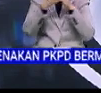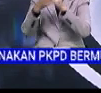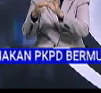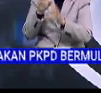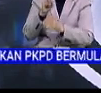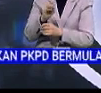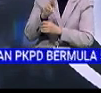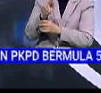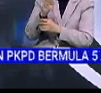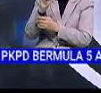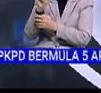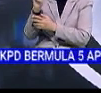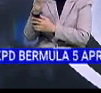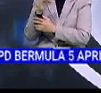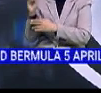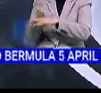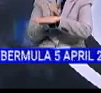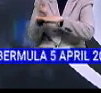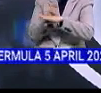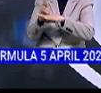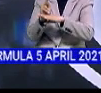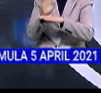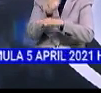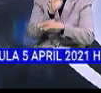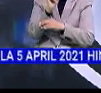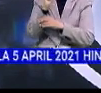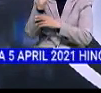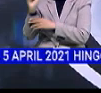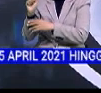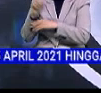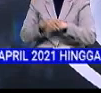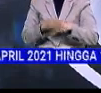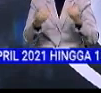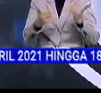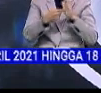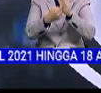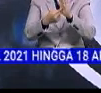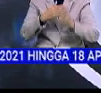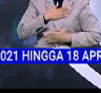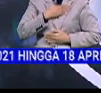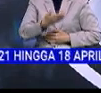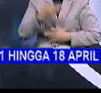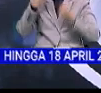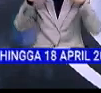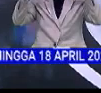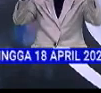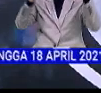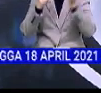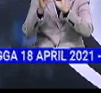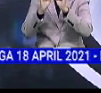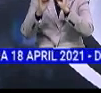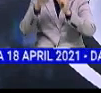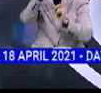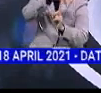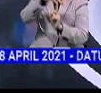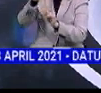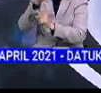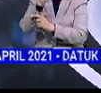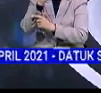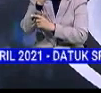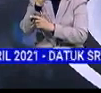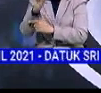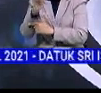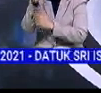Mukmin Pace dan Berhad dan Koperasi Pharma Berhad. Usaha sama itu bukti komitmen untuk menjayakan projek pendigitalan pasar tani ke arah